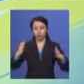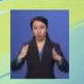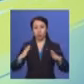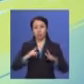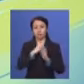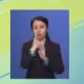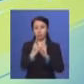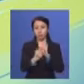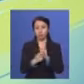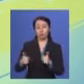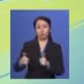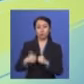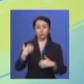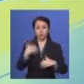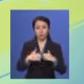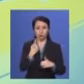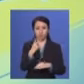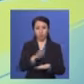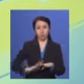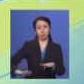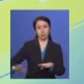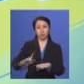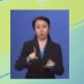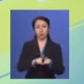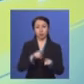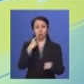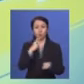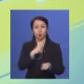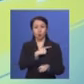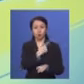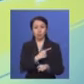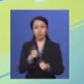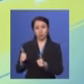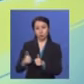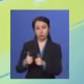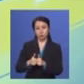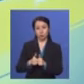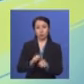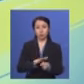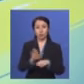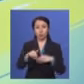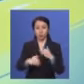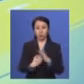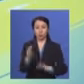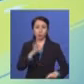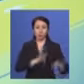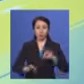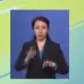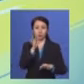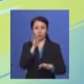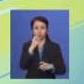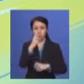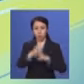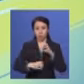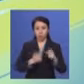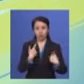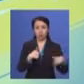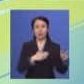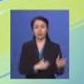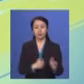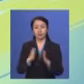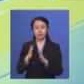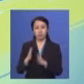вопросов сотрудничества между двумя странами. Также было отмечено укрепление сотрудничества по реализации новых проектов в рамках